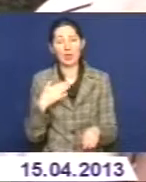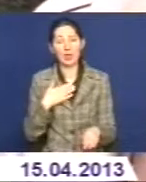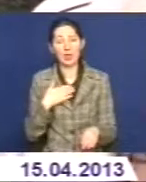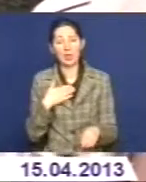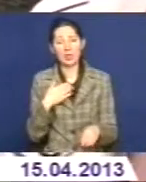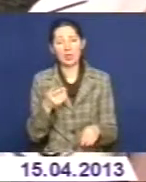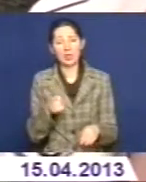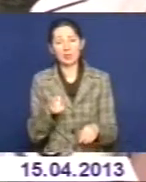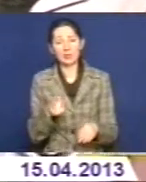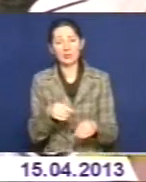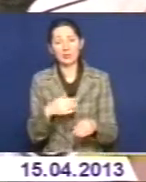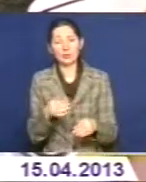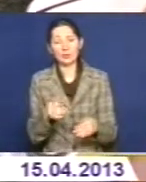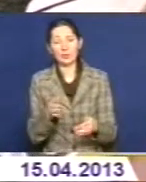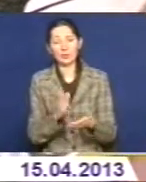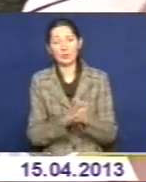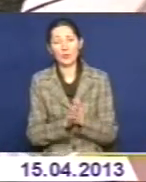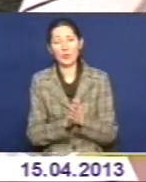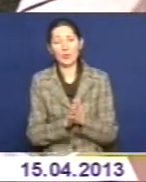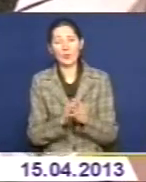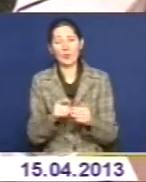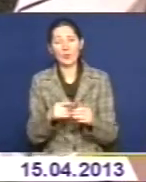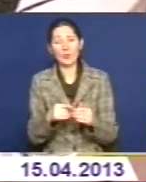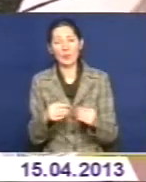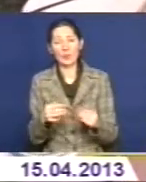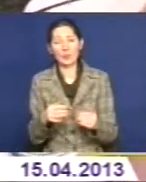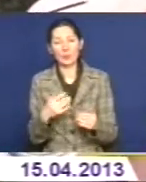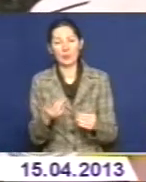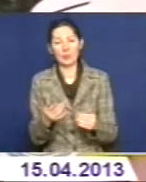частина стояла, наші гаубиці